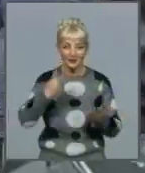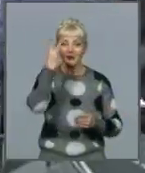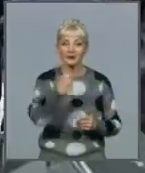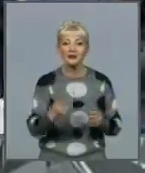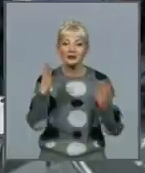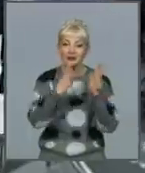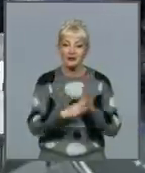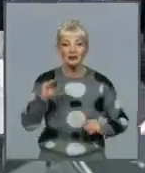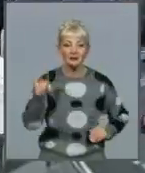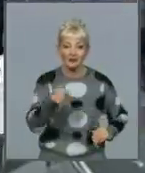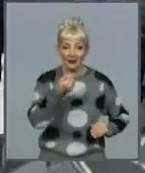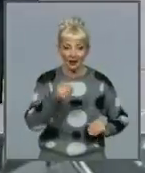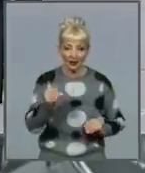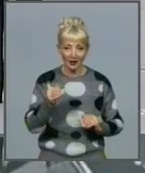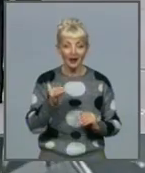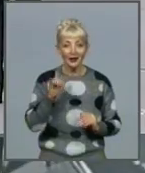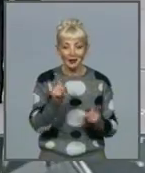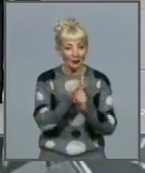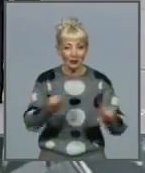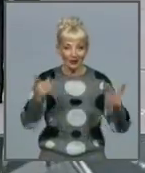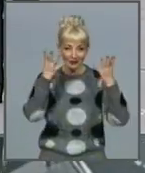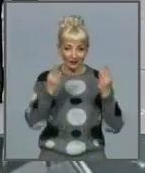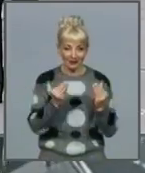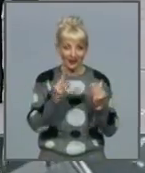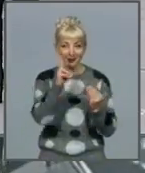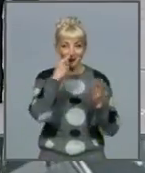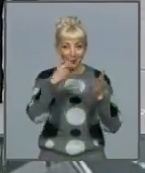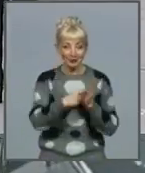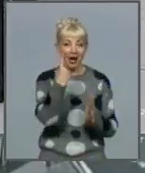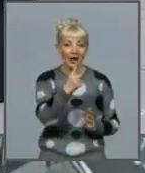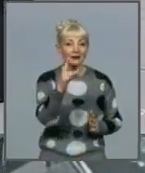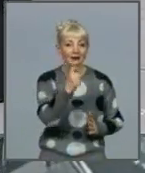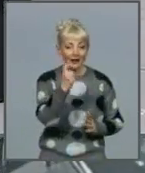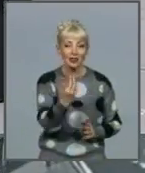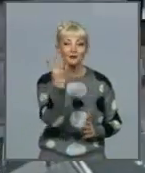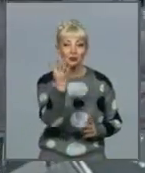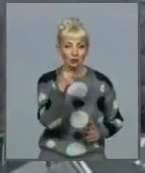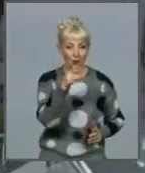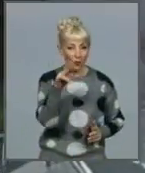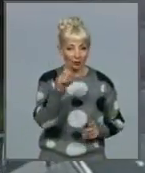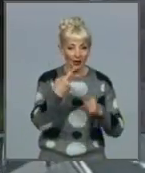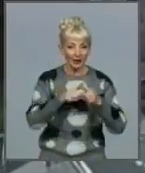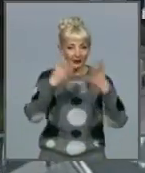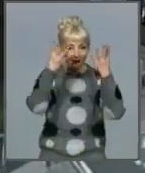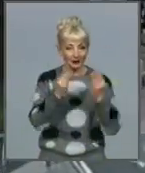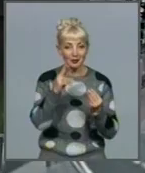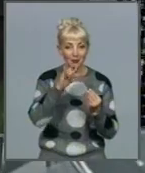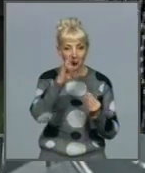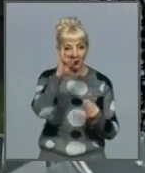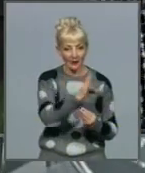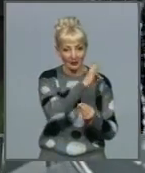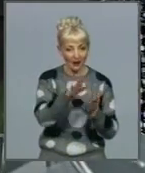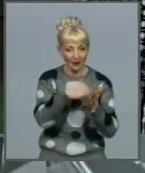29 лютого – унікальний день, що припадає раз на 4 роки. Саме цей день за православним календарем – Касіанів день. Ця